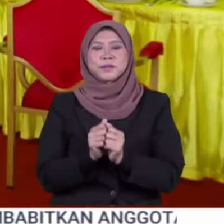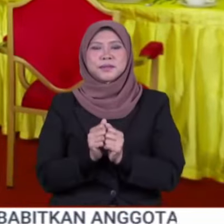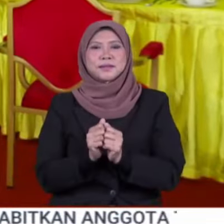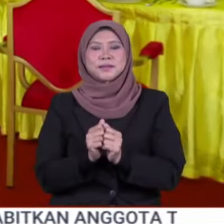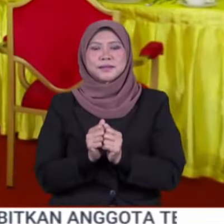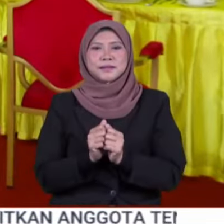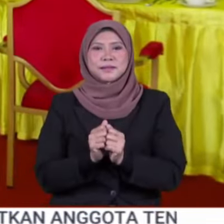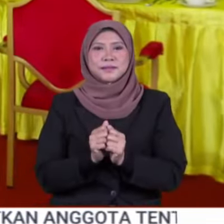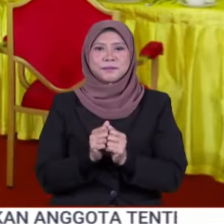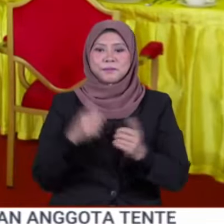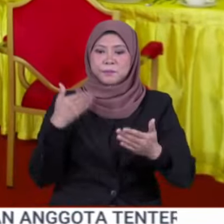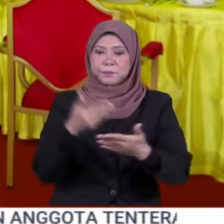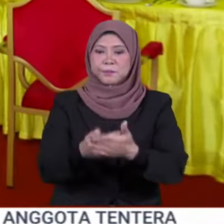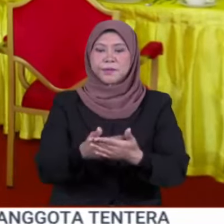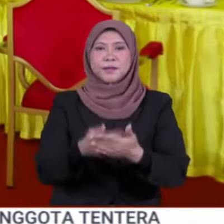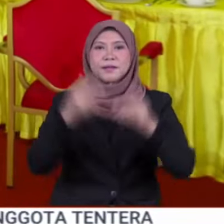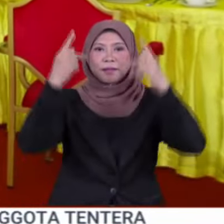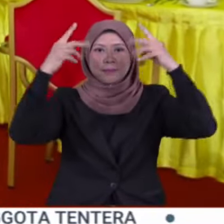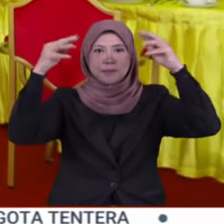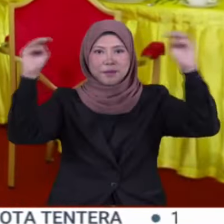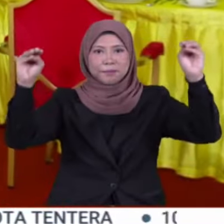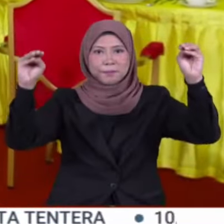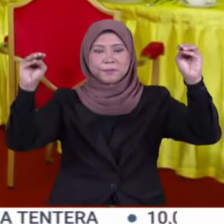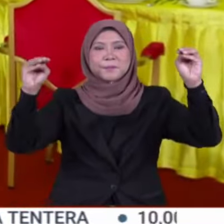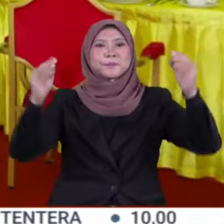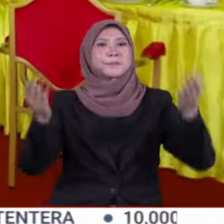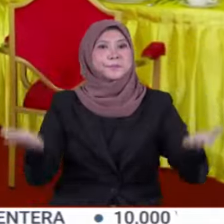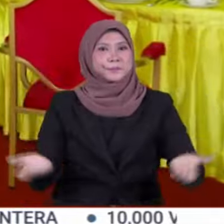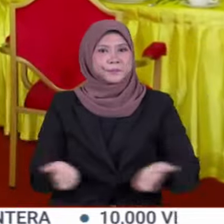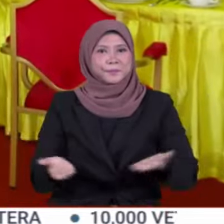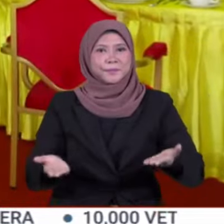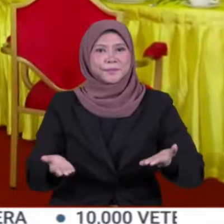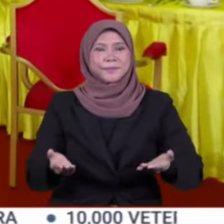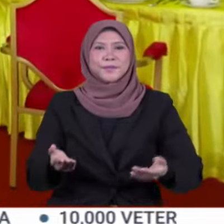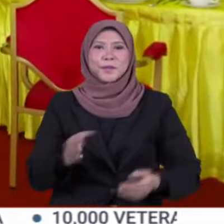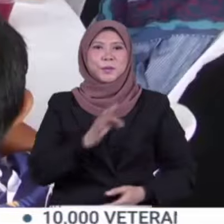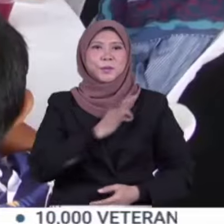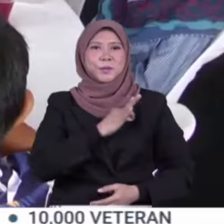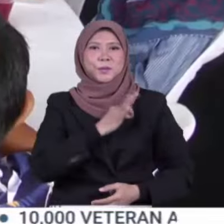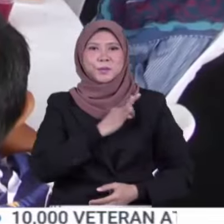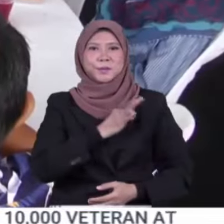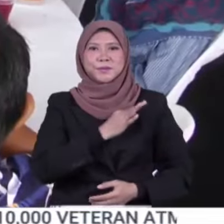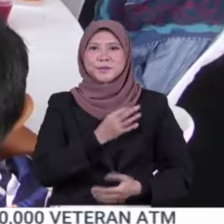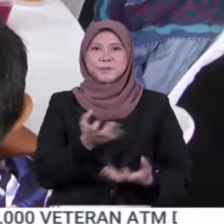ada ketibaan daripada PM kita sendiri pun akan ada kat sini. Jadi sangat teruja lah.